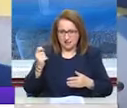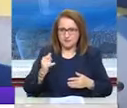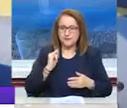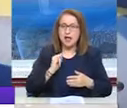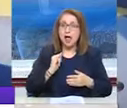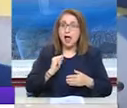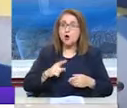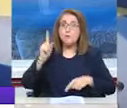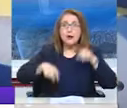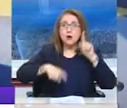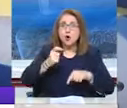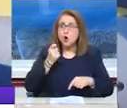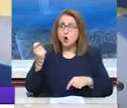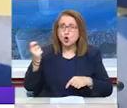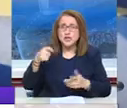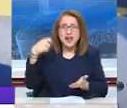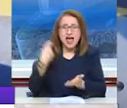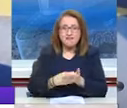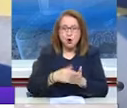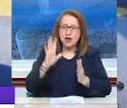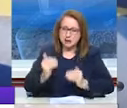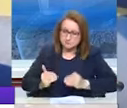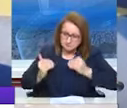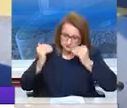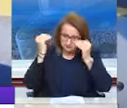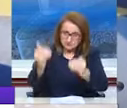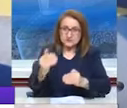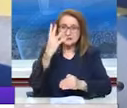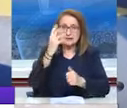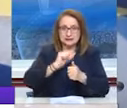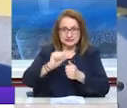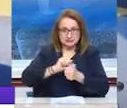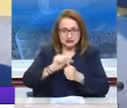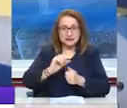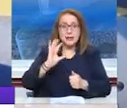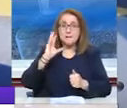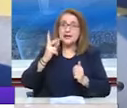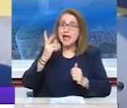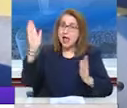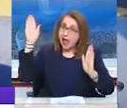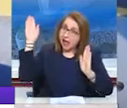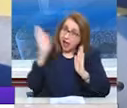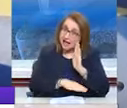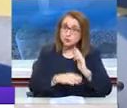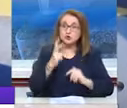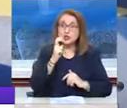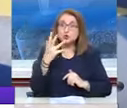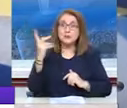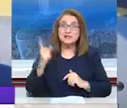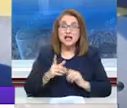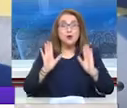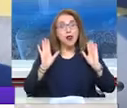βεβαιωμένων οφειλών τους προς την εφορία για 4 μήνες, με δυνατότητα έκπτωσης 25% εάν